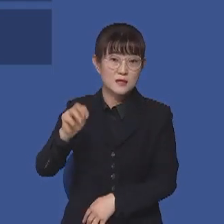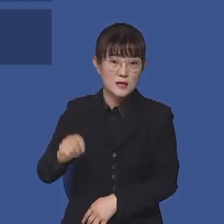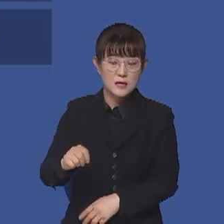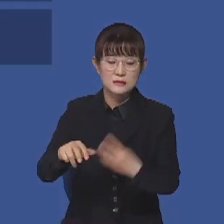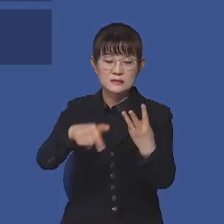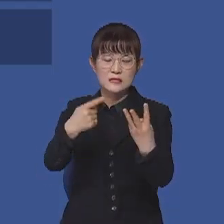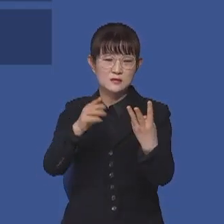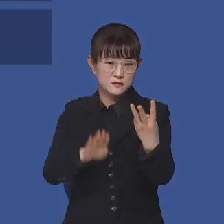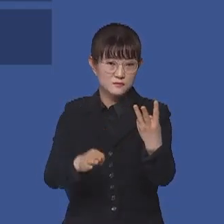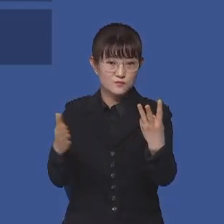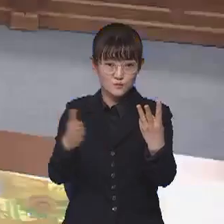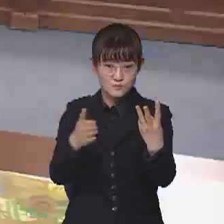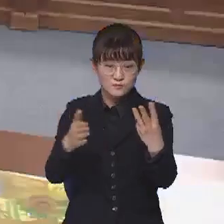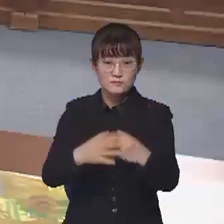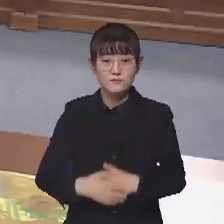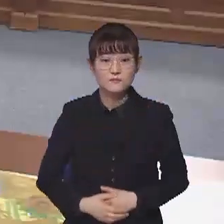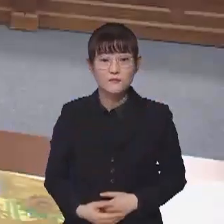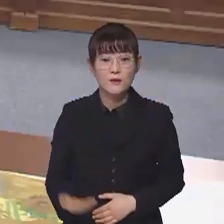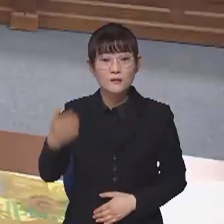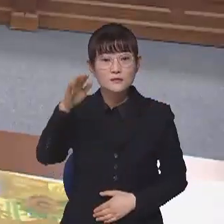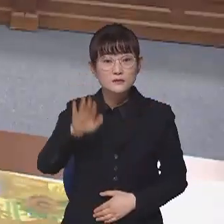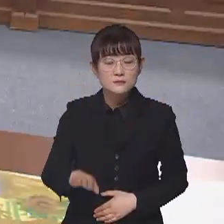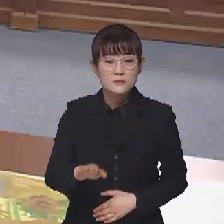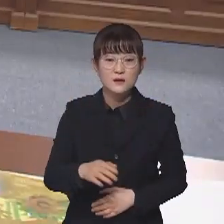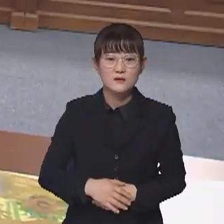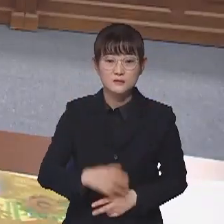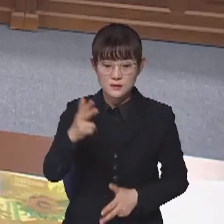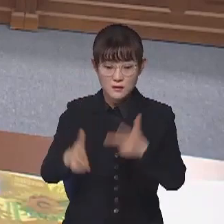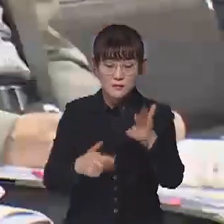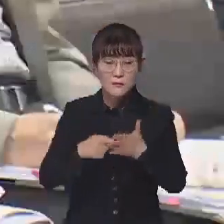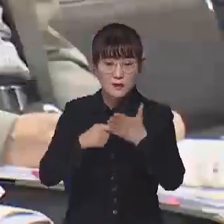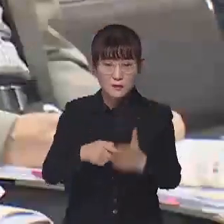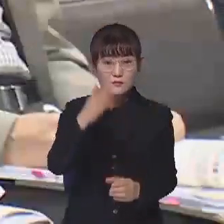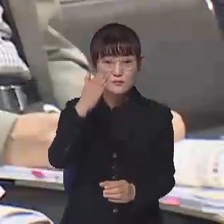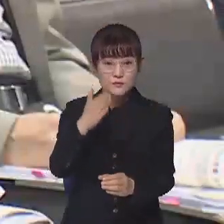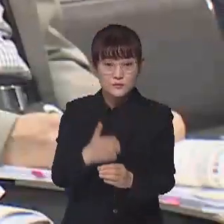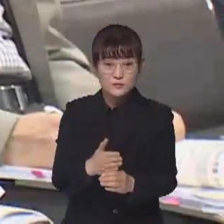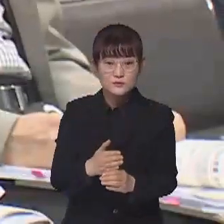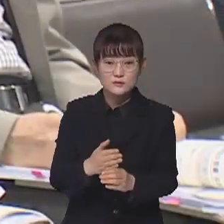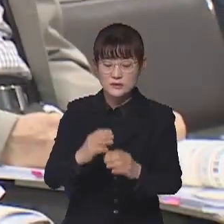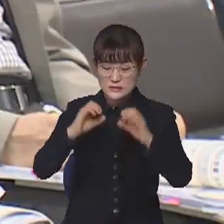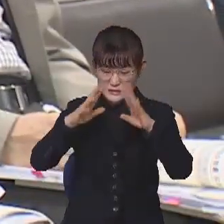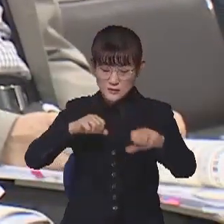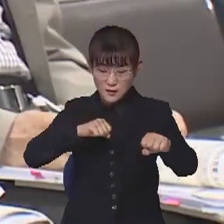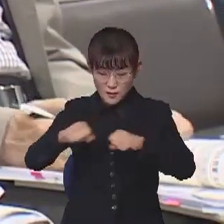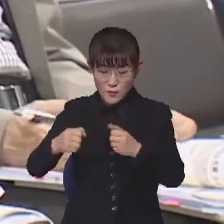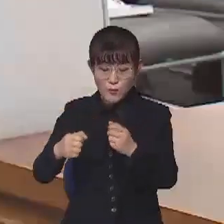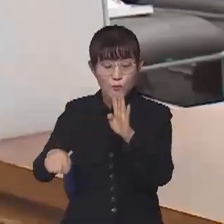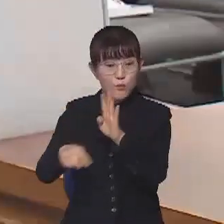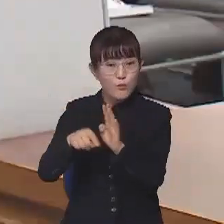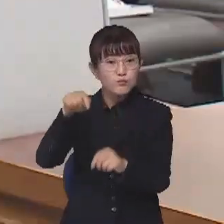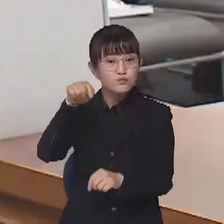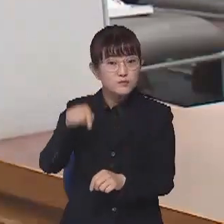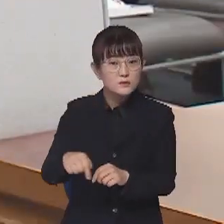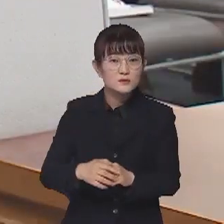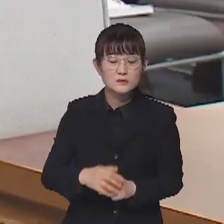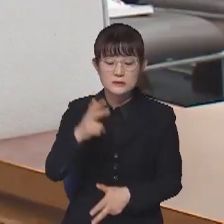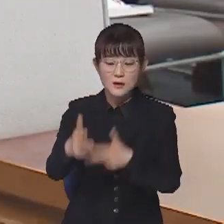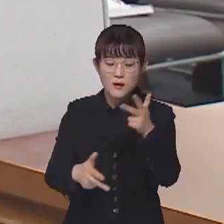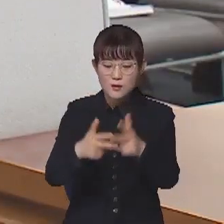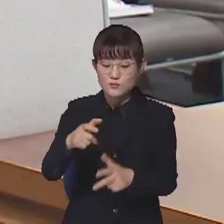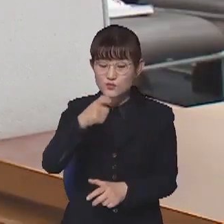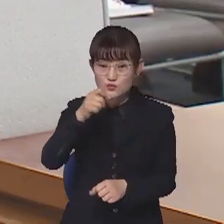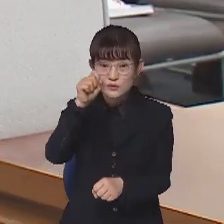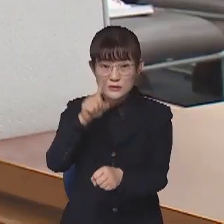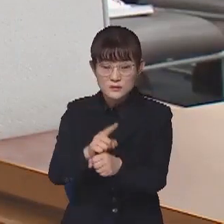3급수 수준에 그칩니다. 하지만 Y벨트를 추진하는 광주광역시 신활력추진본부는 Y벨트 사업의 일환인 수질